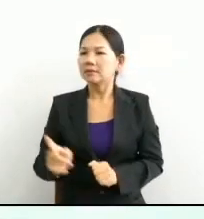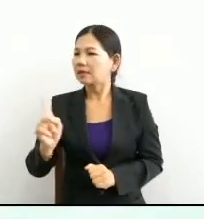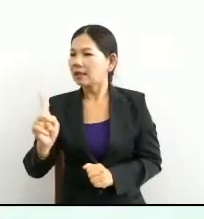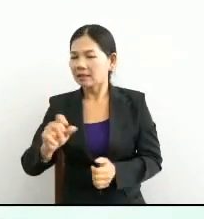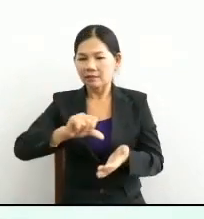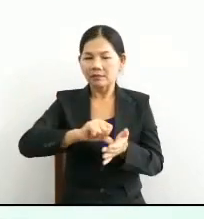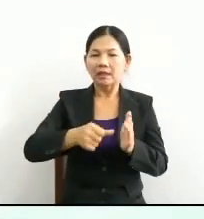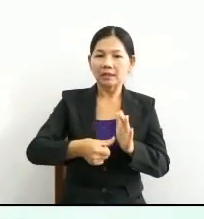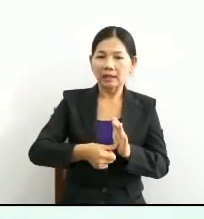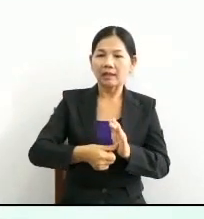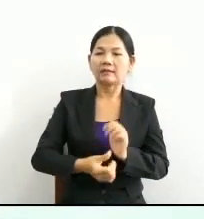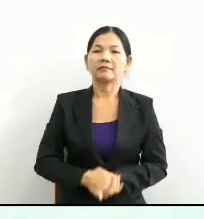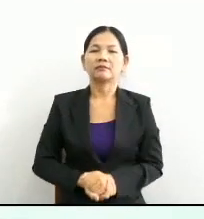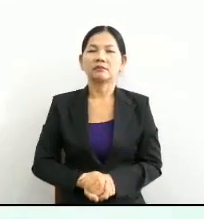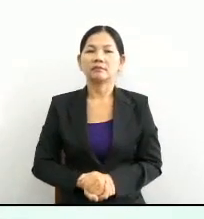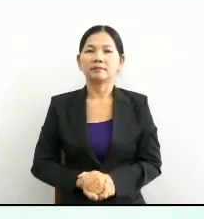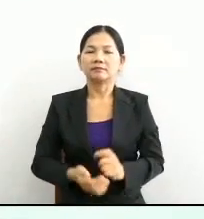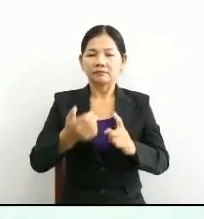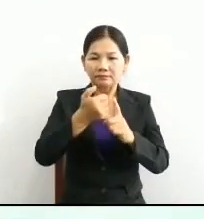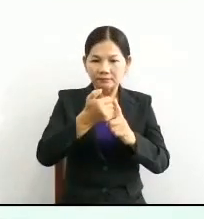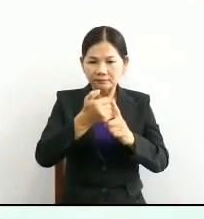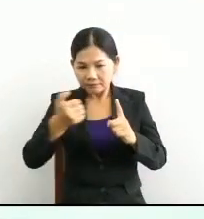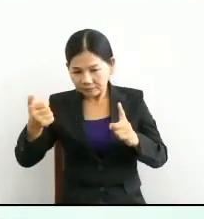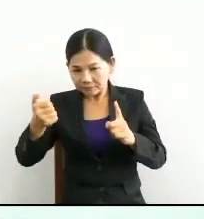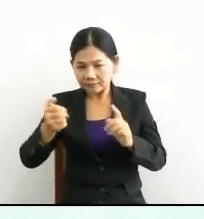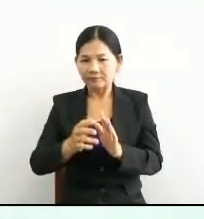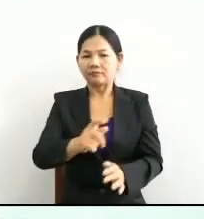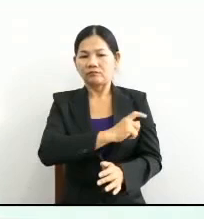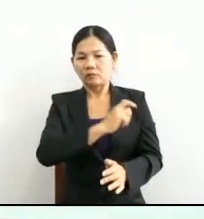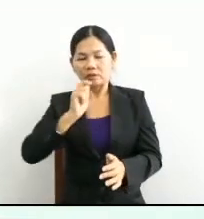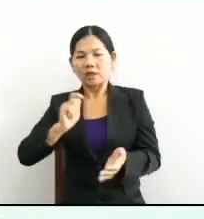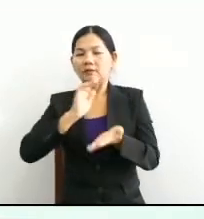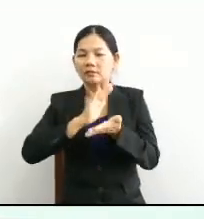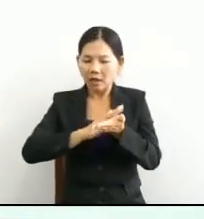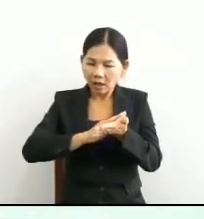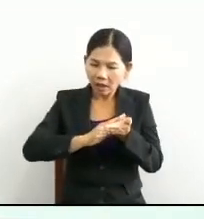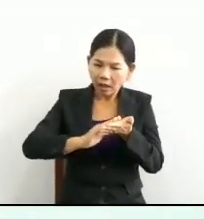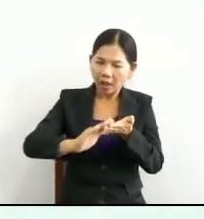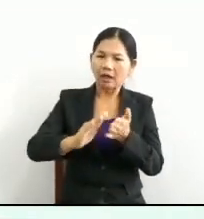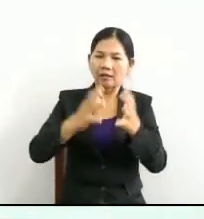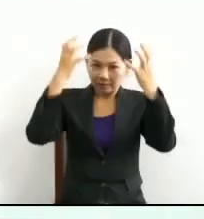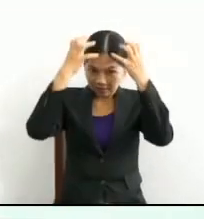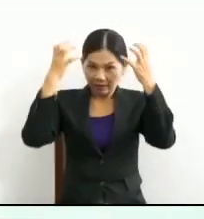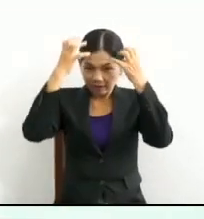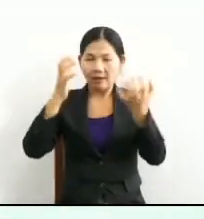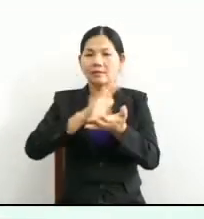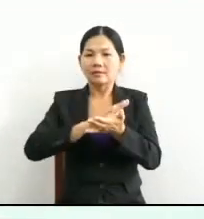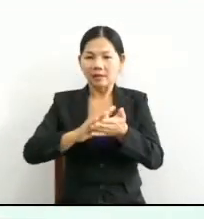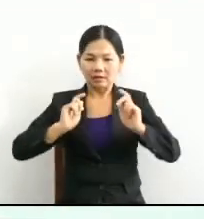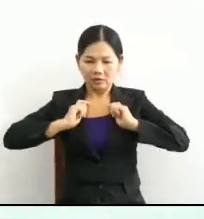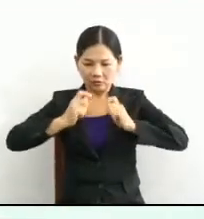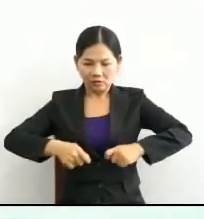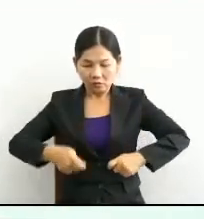ạ tự nhiên miệng đầy xa át miệng tực xa át cọ sọ xa át xa át như là miên rô có miên chừng ngứa